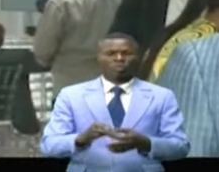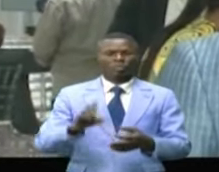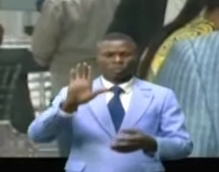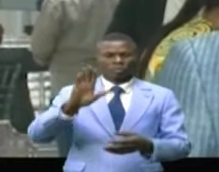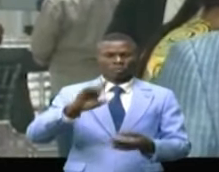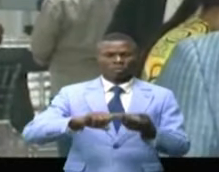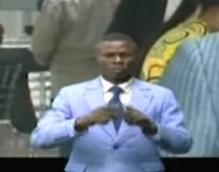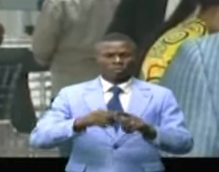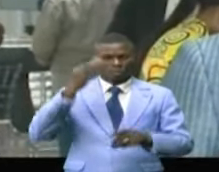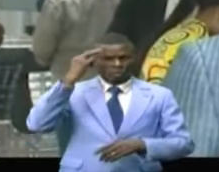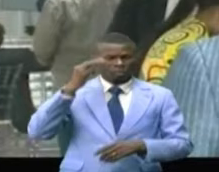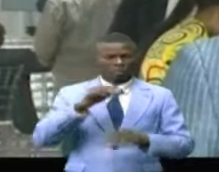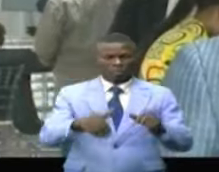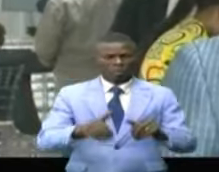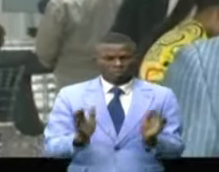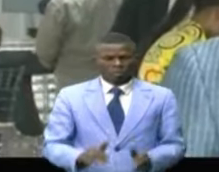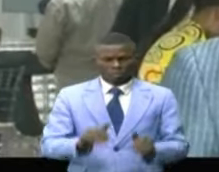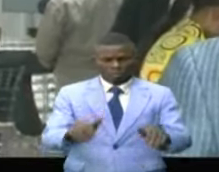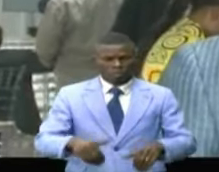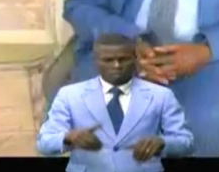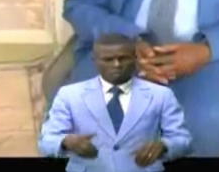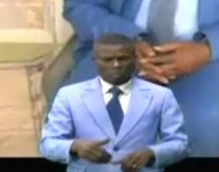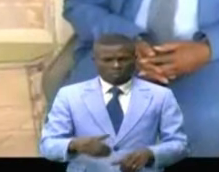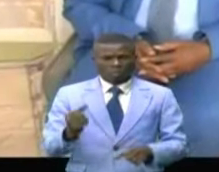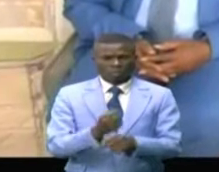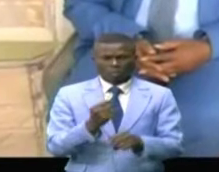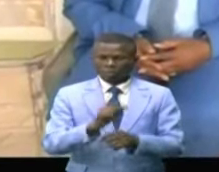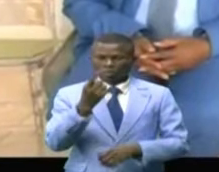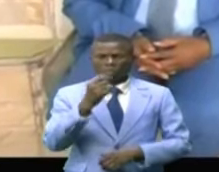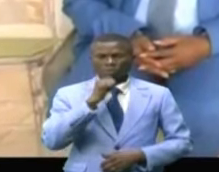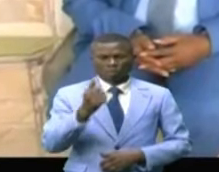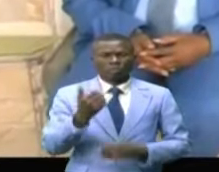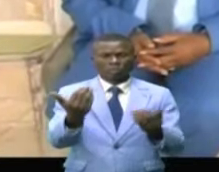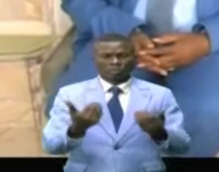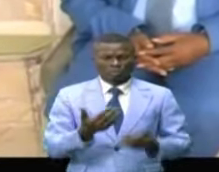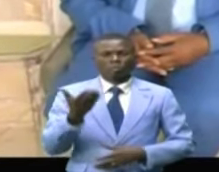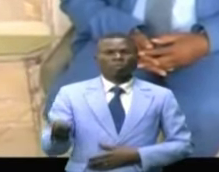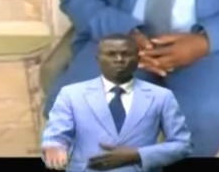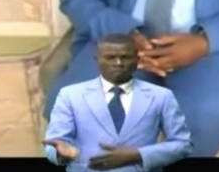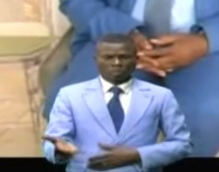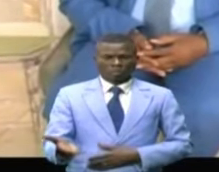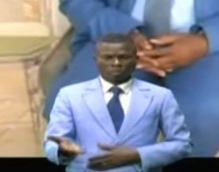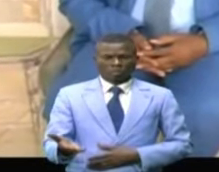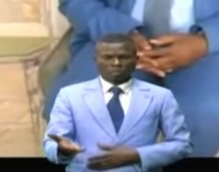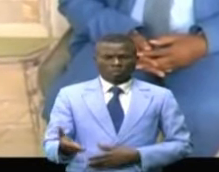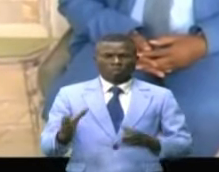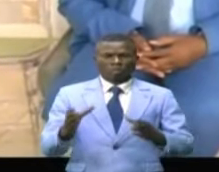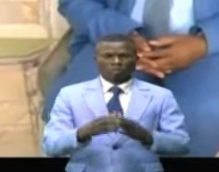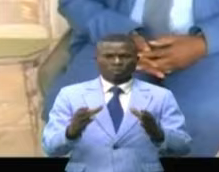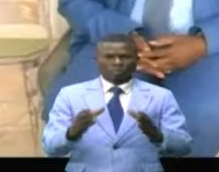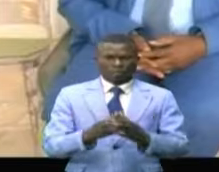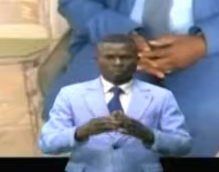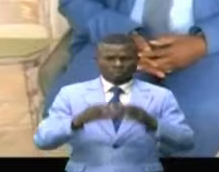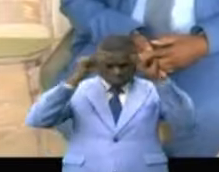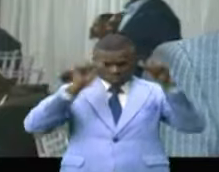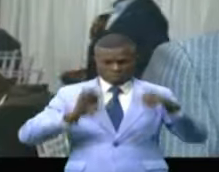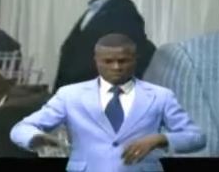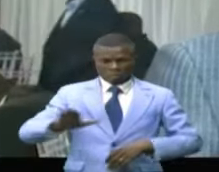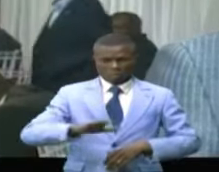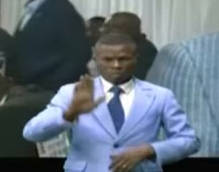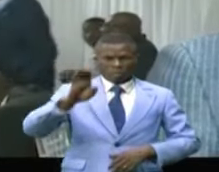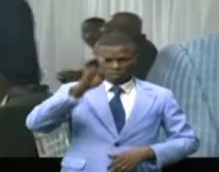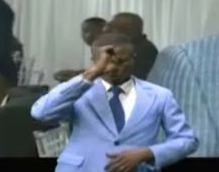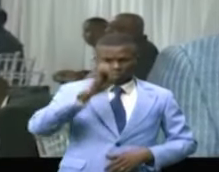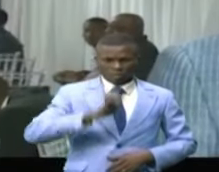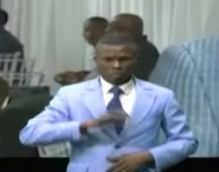l'agriculture, parce que l'agriculture ne doit pas cheminer seule. La volonté est là, à partir du chef de l'État, dans son excellence,